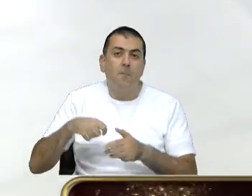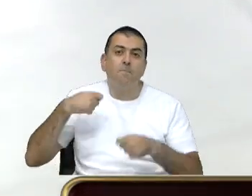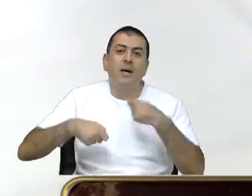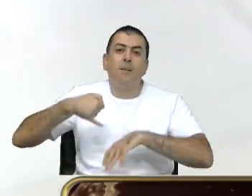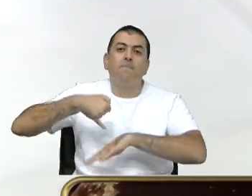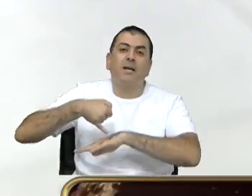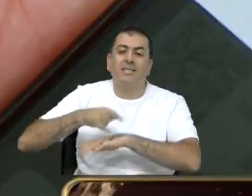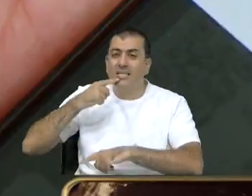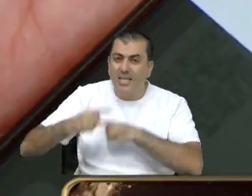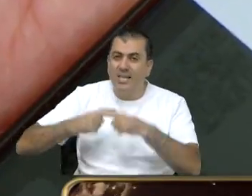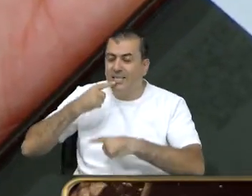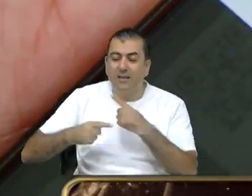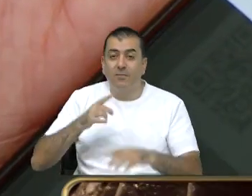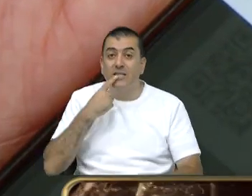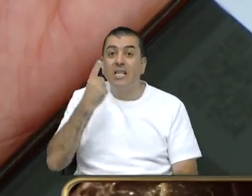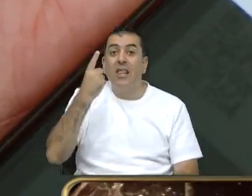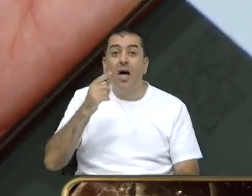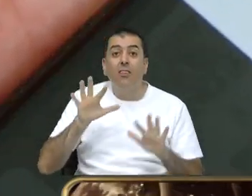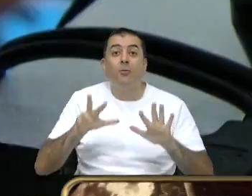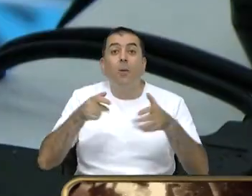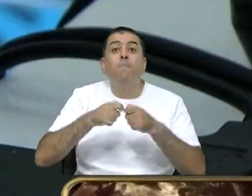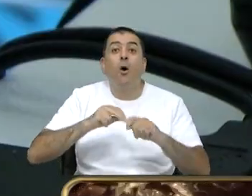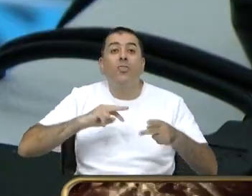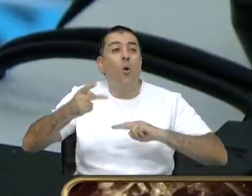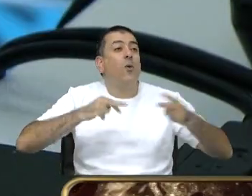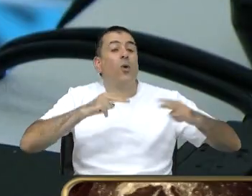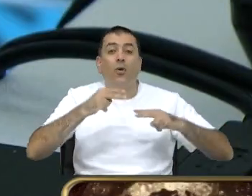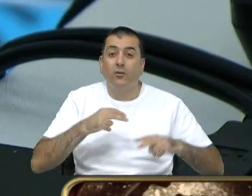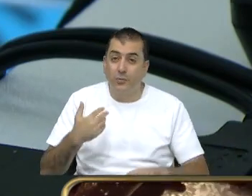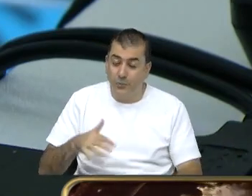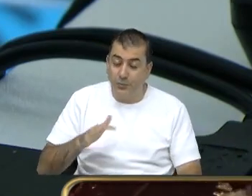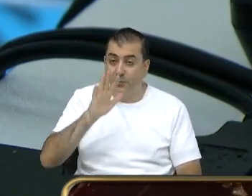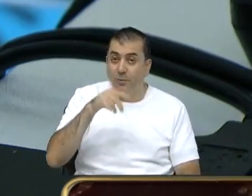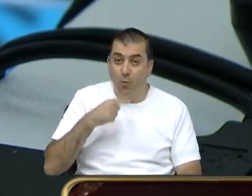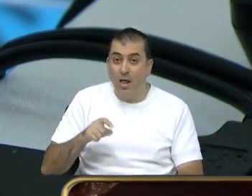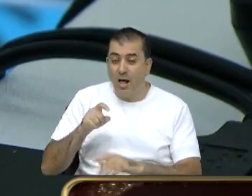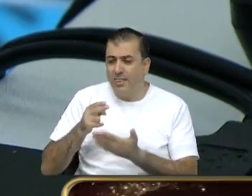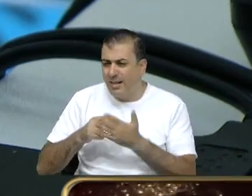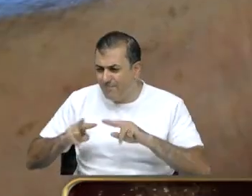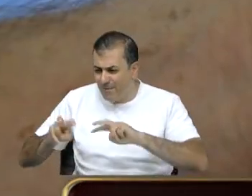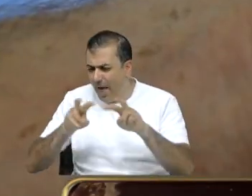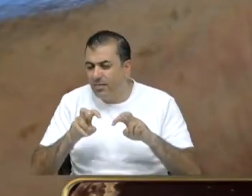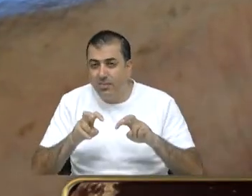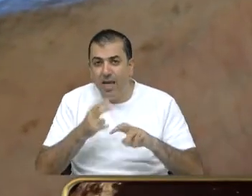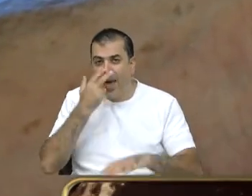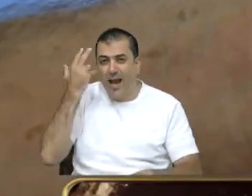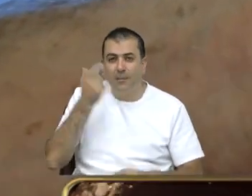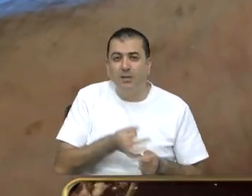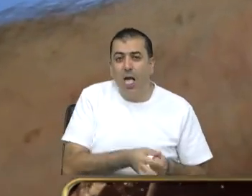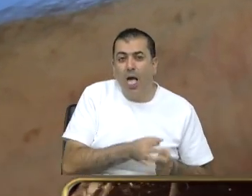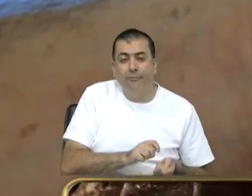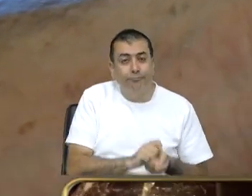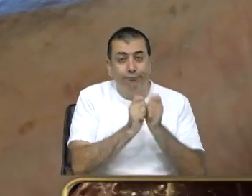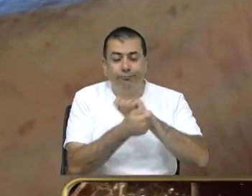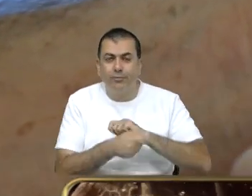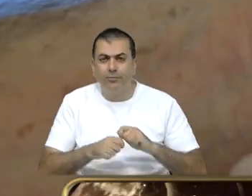الاردني السنوي لنظام المدفوعات التقرير اشار لزياده استخدام نظام الدفع الفوري سواء